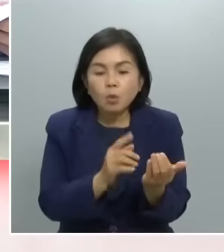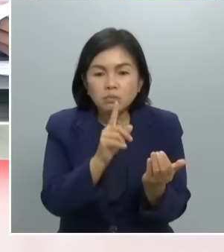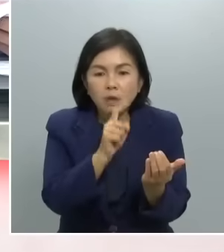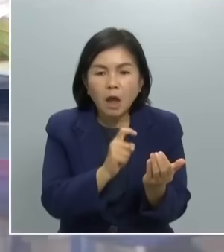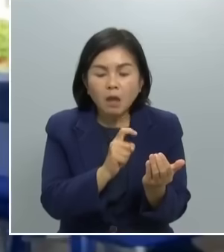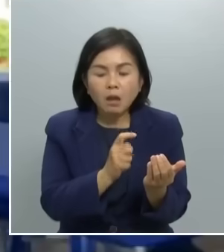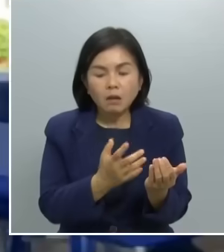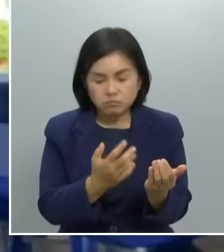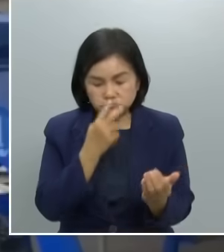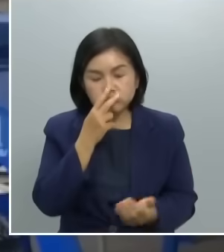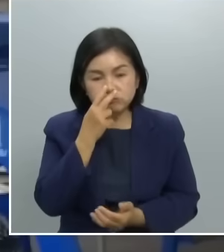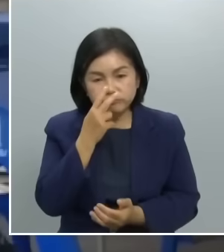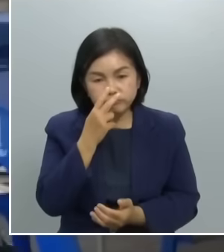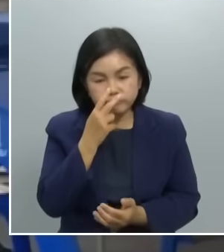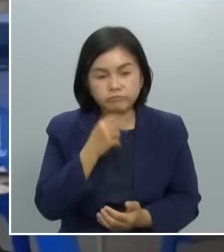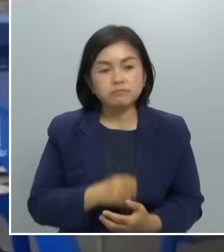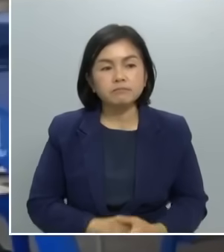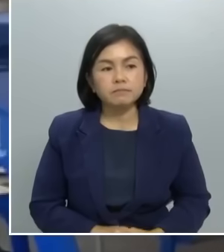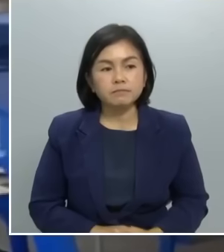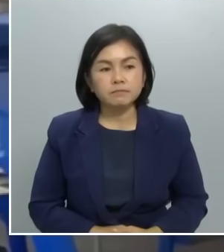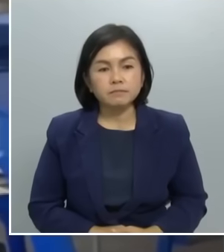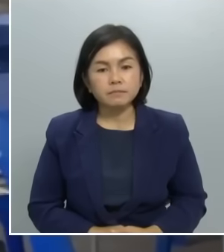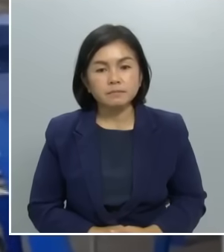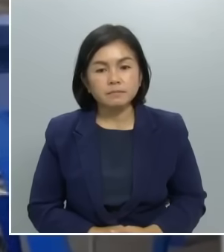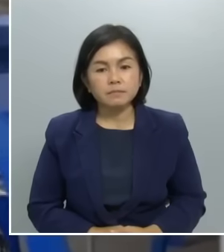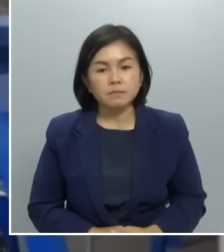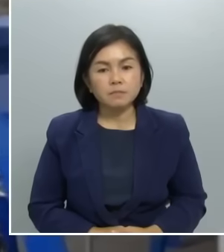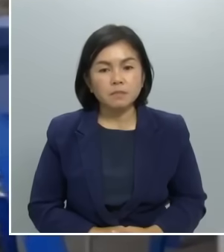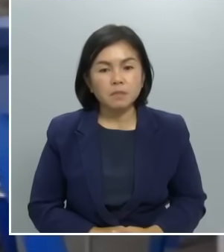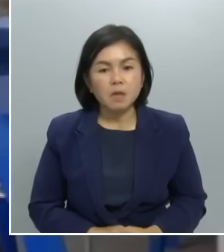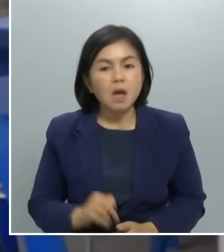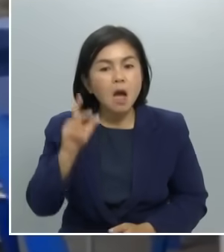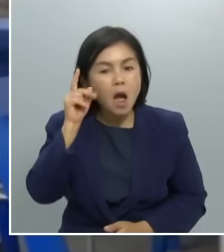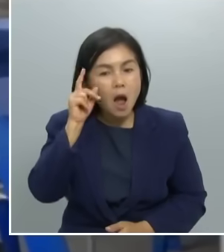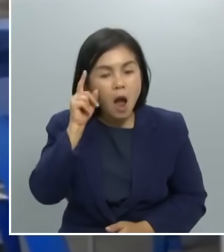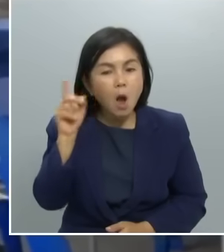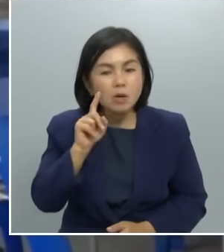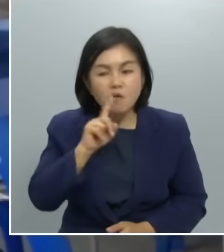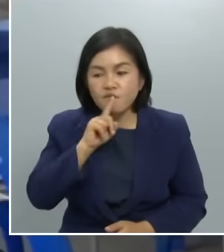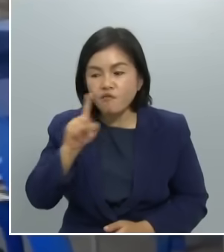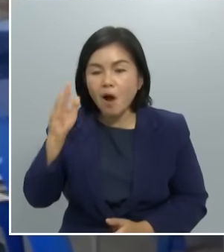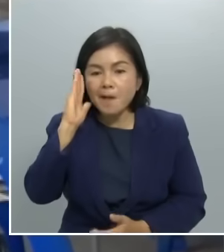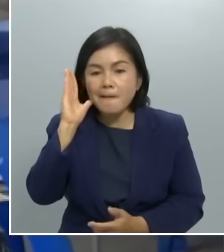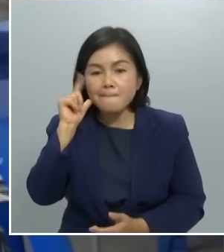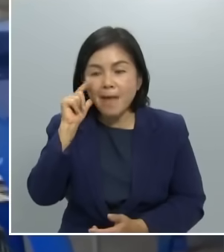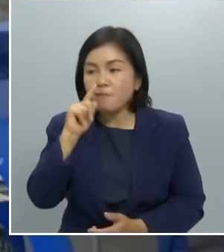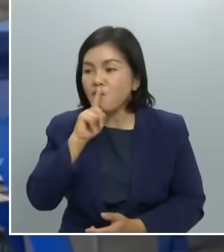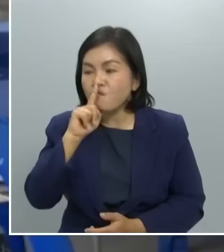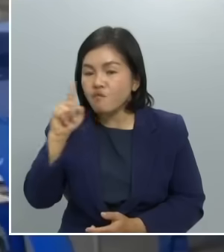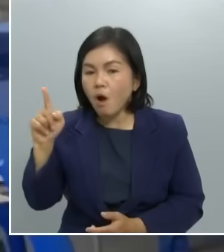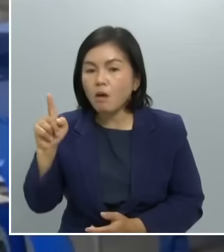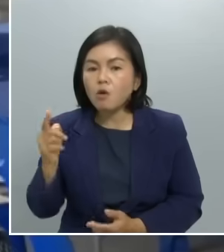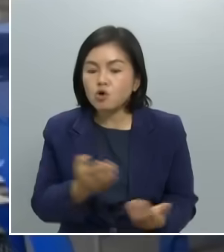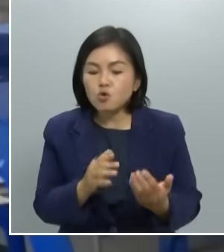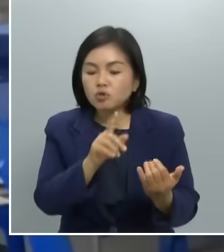ยฮะเนี่ยนะครับก็ผู้สื่อข่าวครับได้การร้องเรียนนะฮะจากทางฝั่งของนางสาวณัฐริกาหรือว่าพล